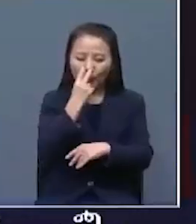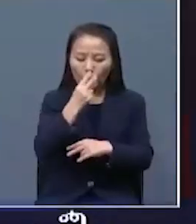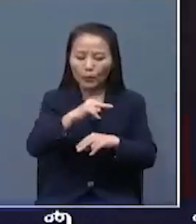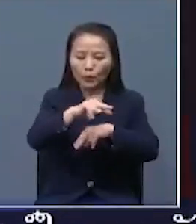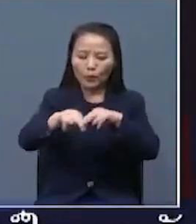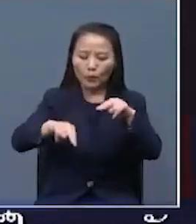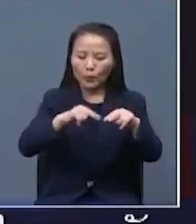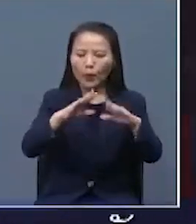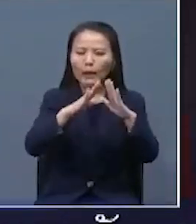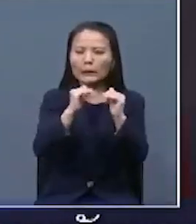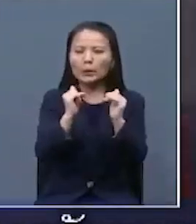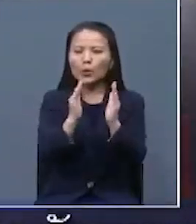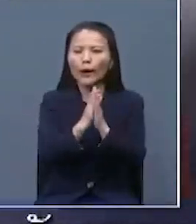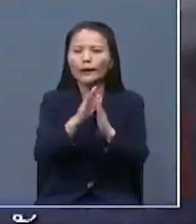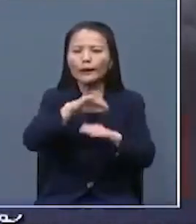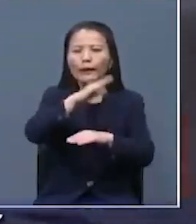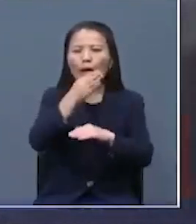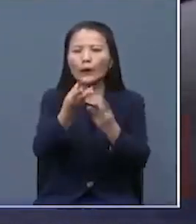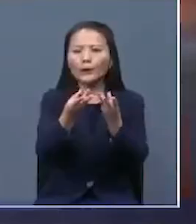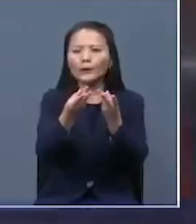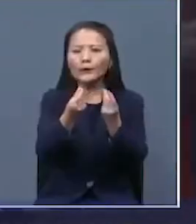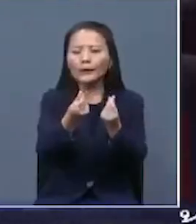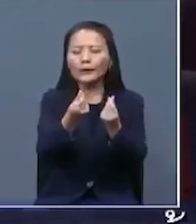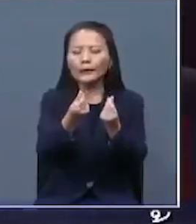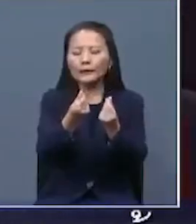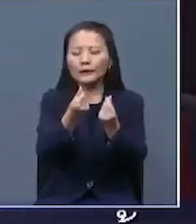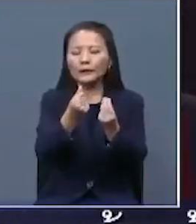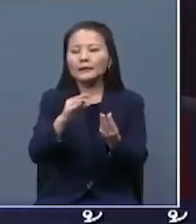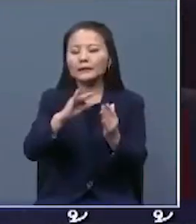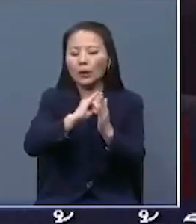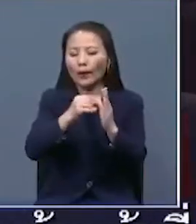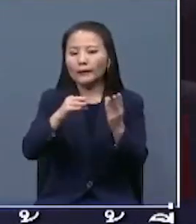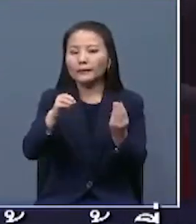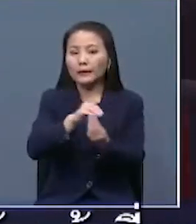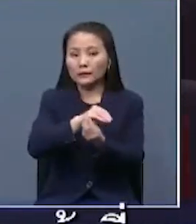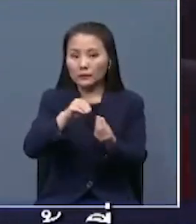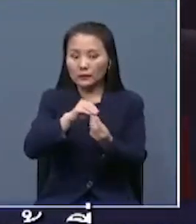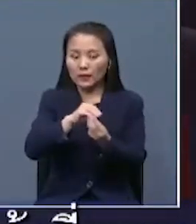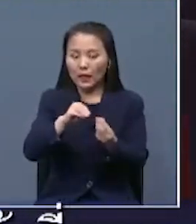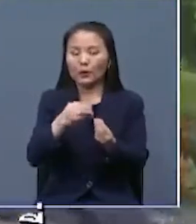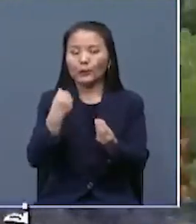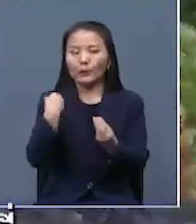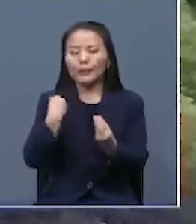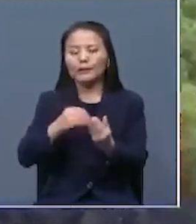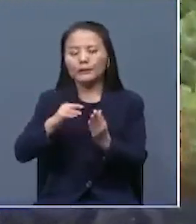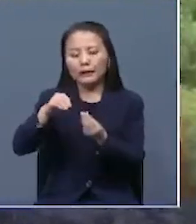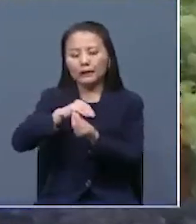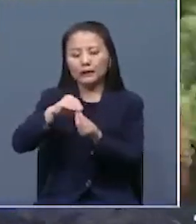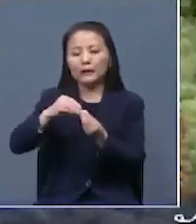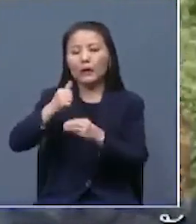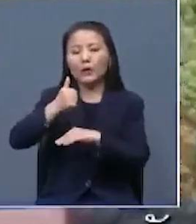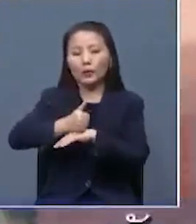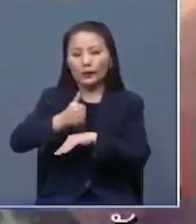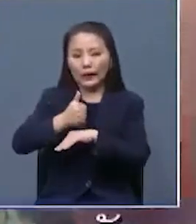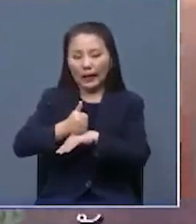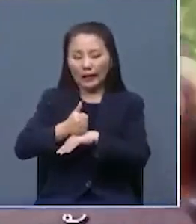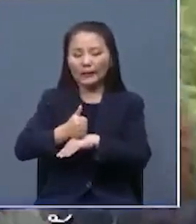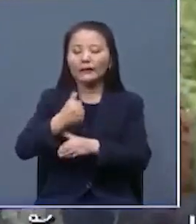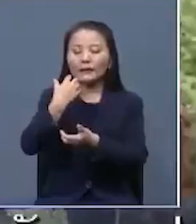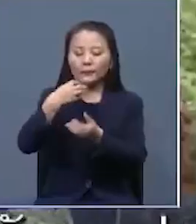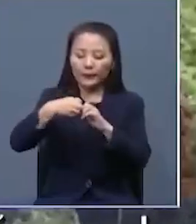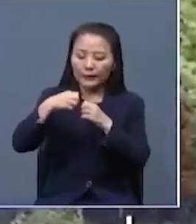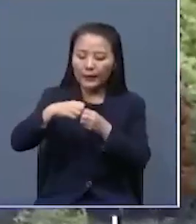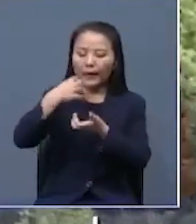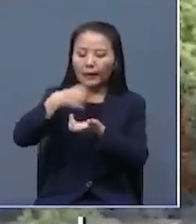บริเวณหลังวัดเขาดินอำเภอบางปะกงจังหวัดฉะเชิงเทรานะครับก็มีคุณชลธียังตรงผู้ว่าราชการจังหวัดฉะเชิงเทราได้รายงาน